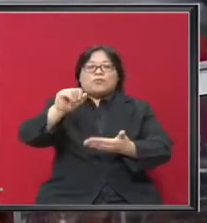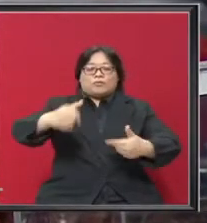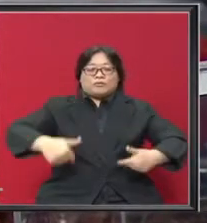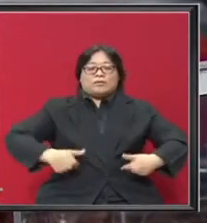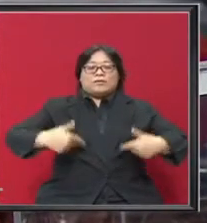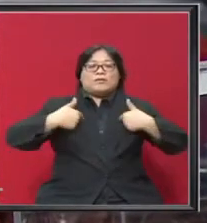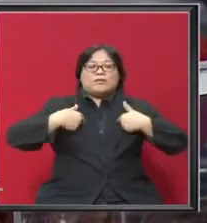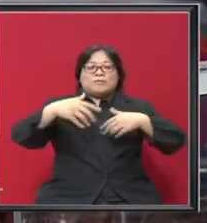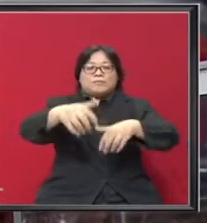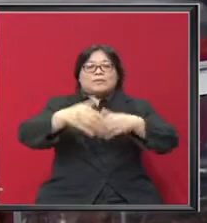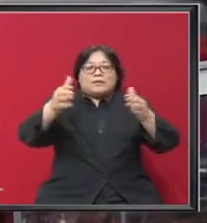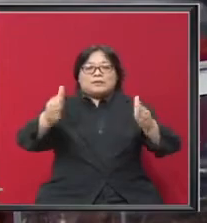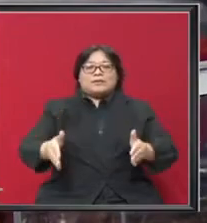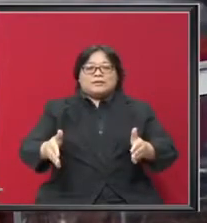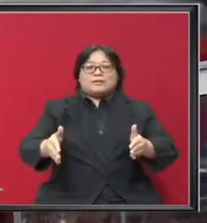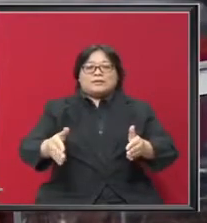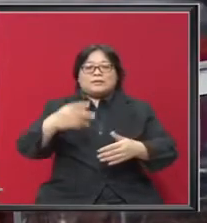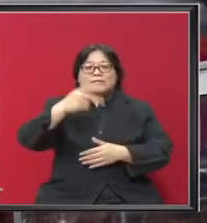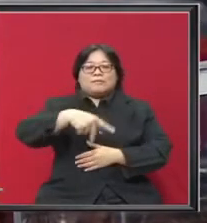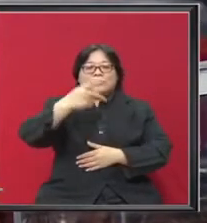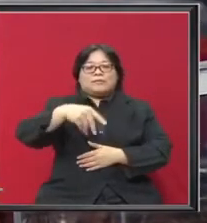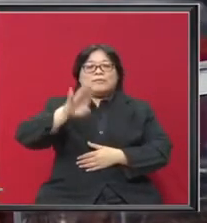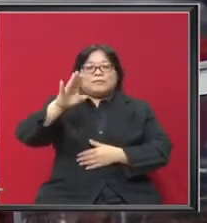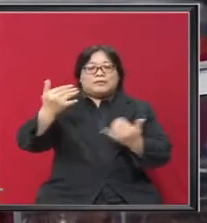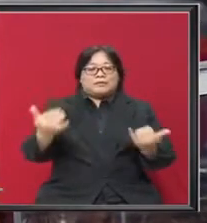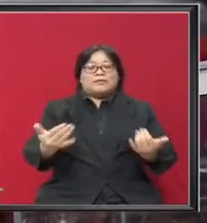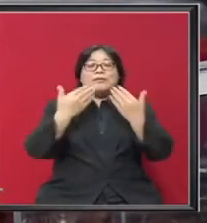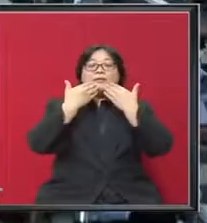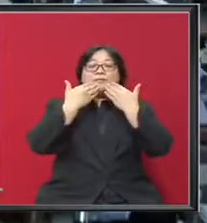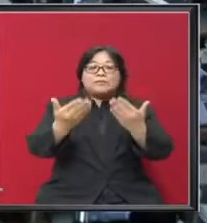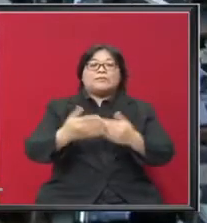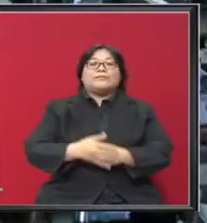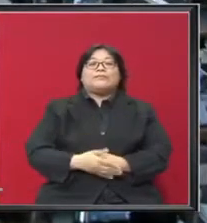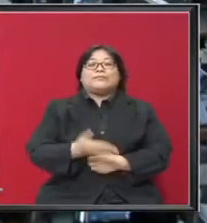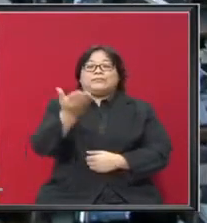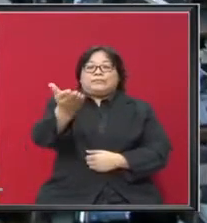tanding dalam tempoh bitcedi ini